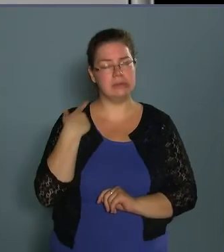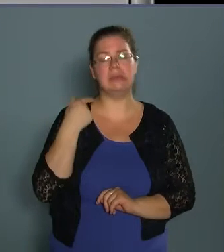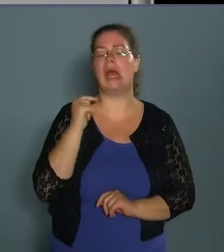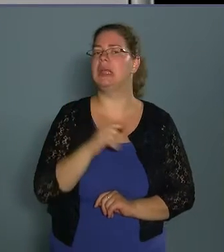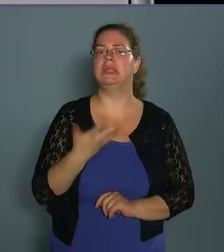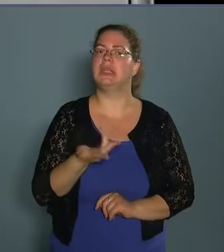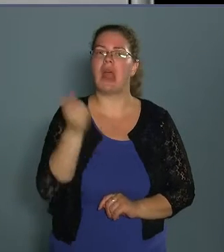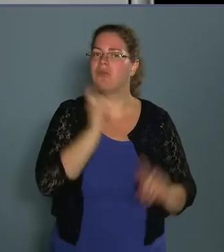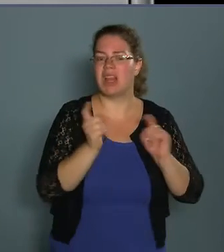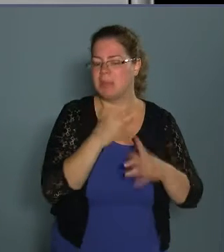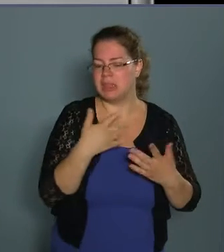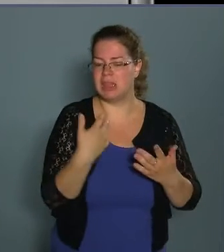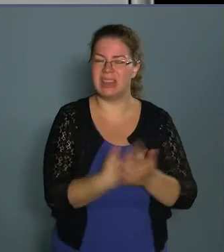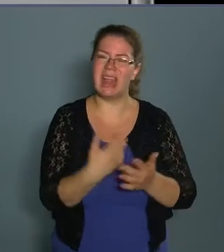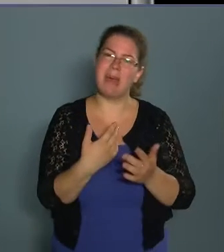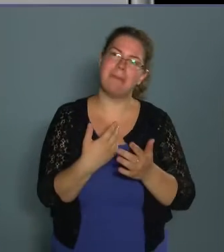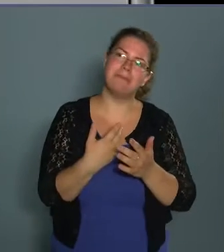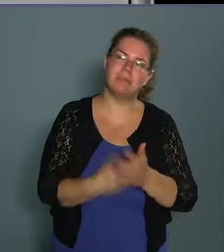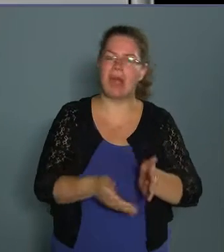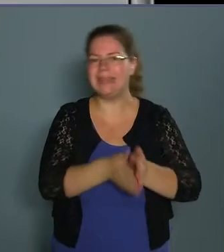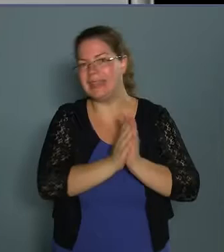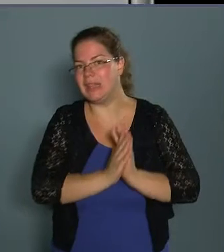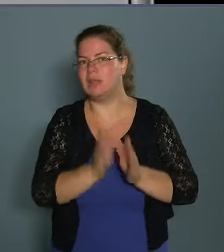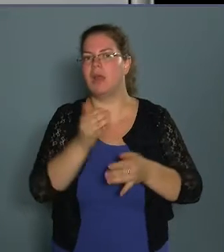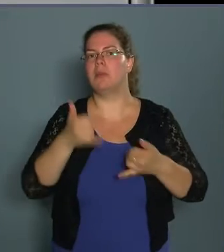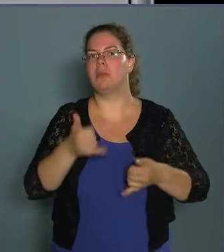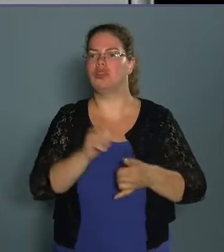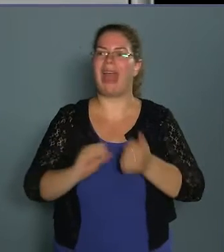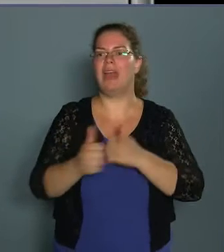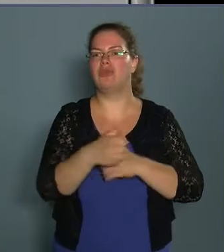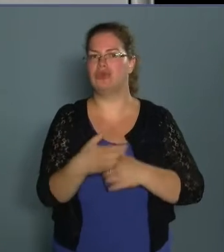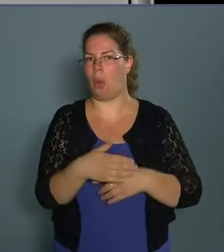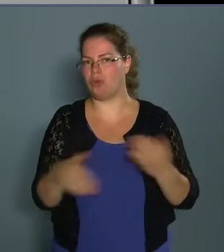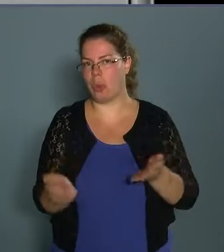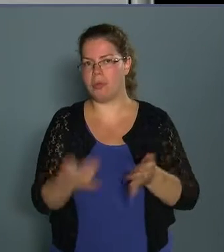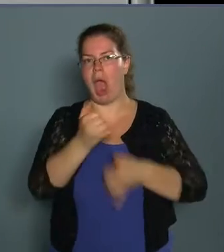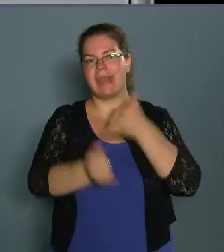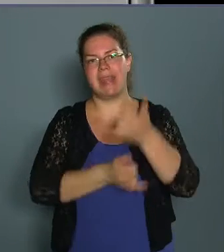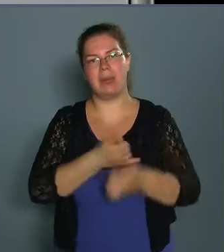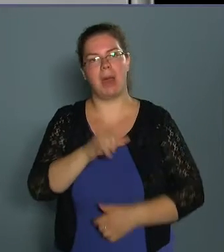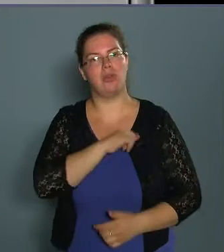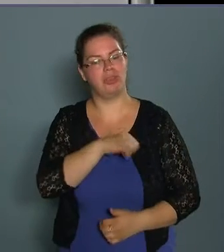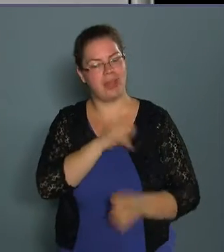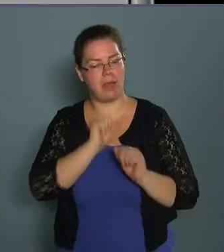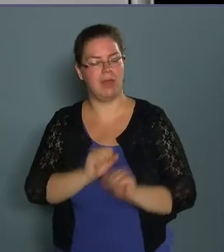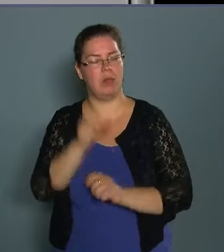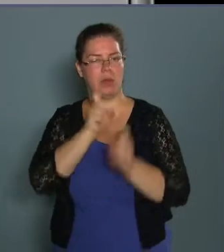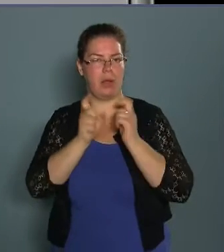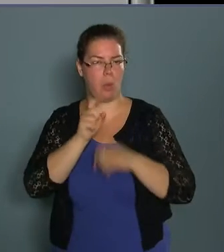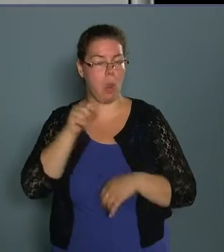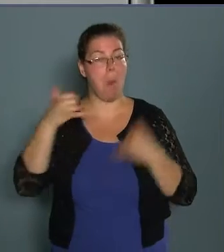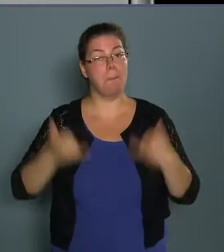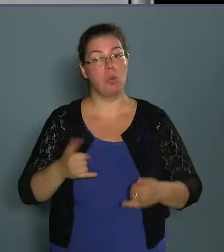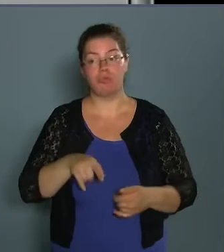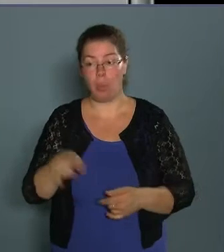véleménye nem feltétlenül lett kikérve, elsősorban most itt a kerékpáros érdekvédőkre gondolok. Most ezek